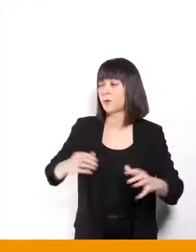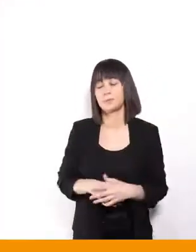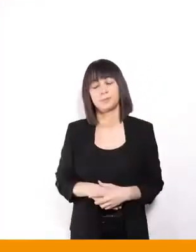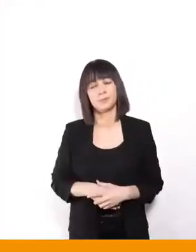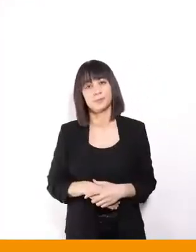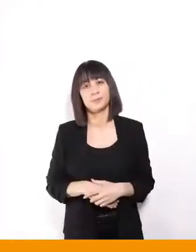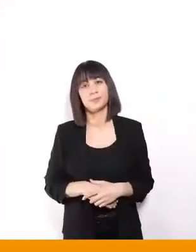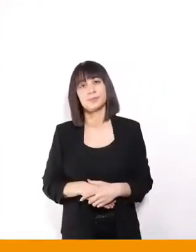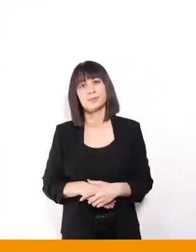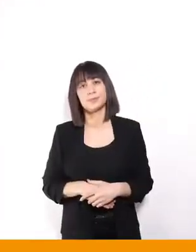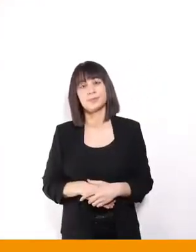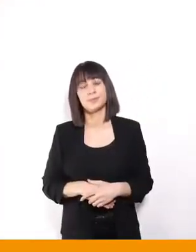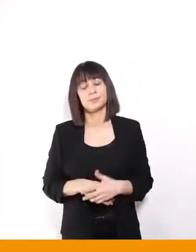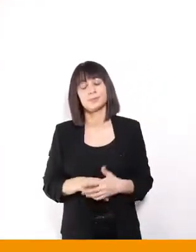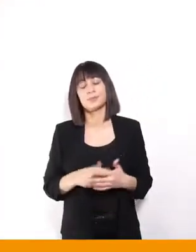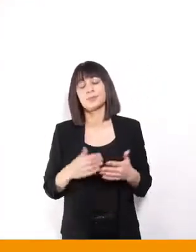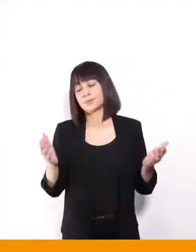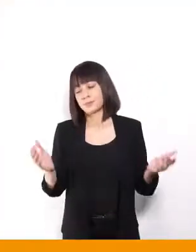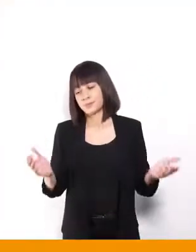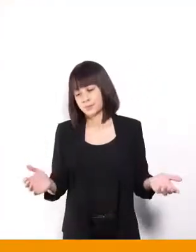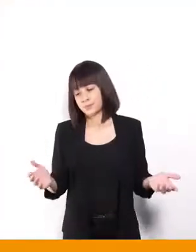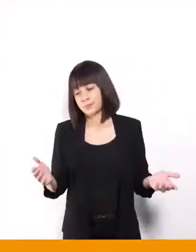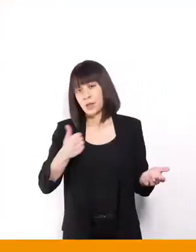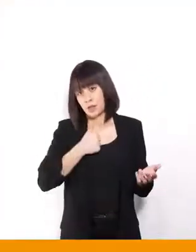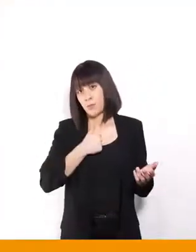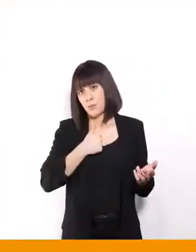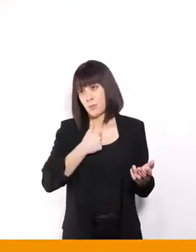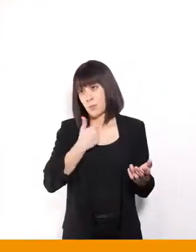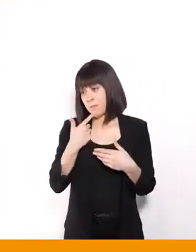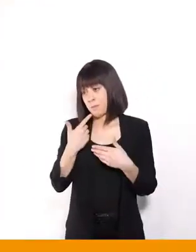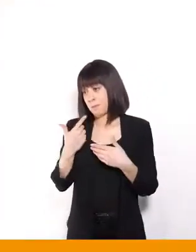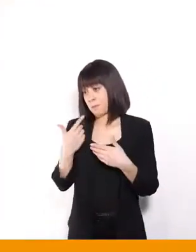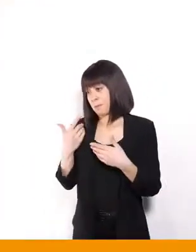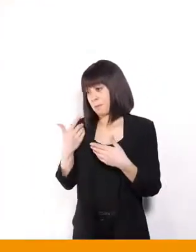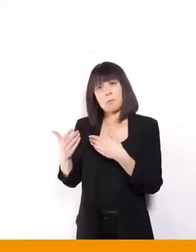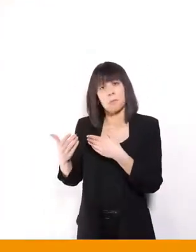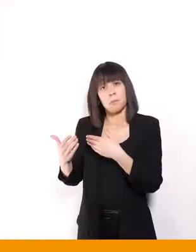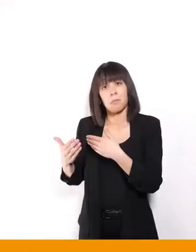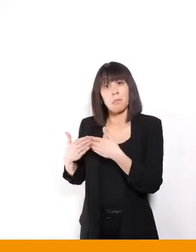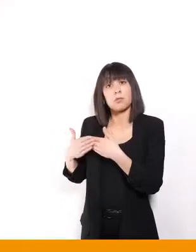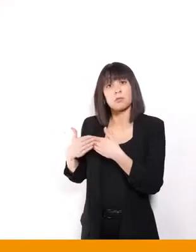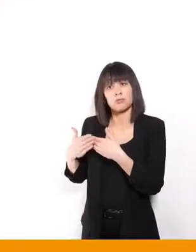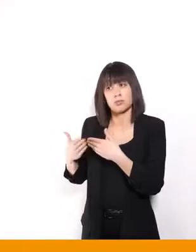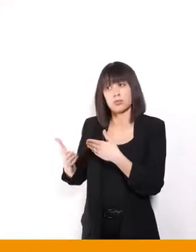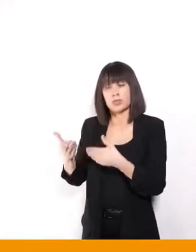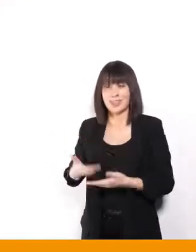Moi, je connais une situation très proche de moi du même type.